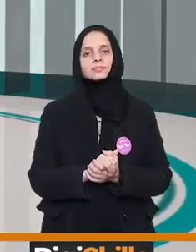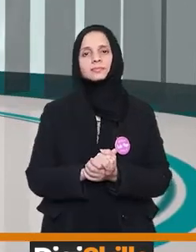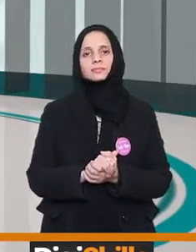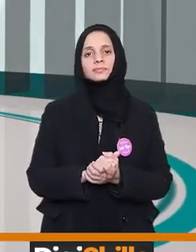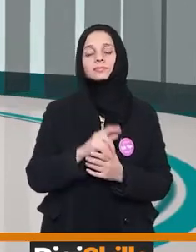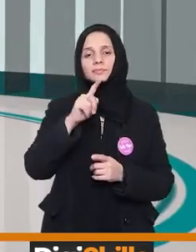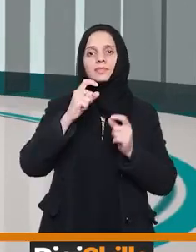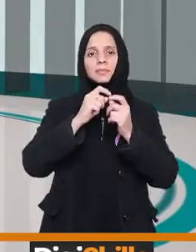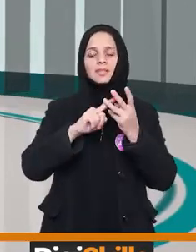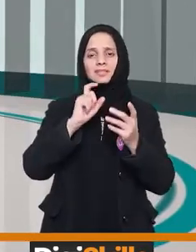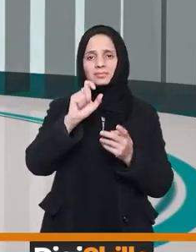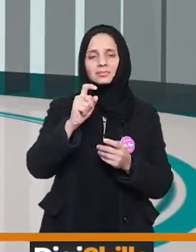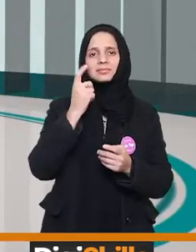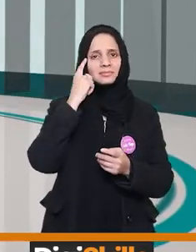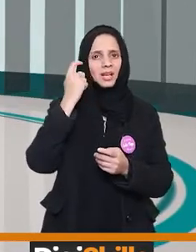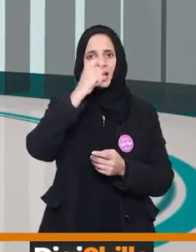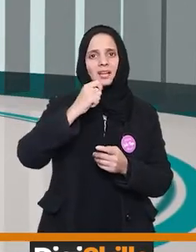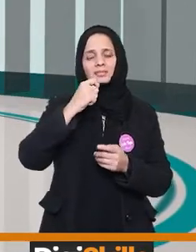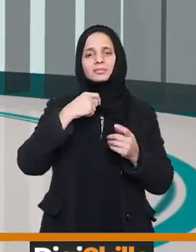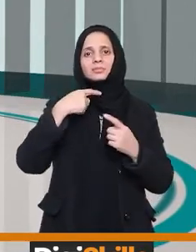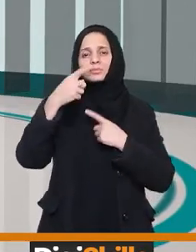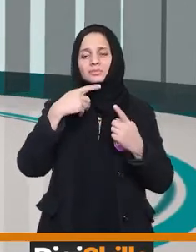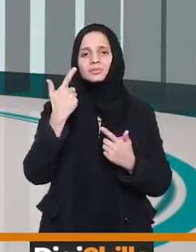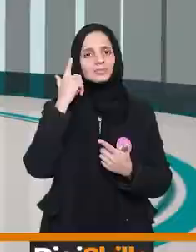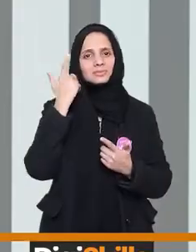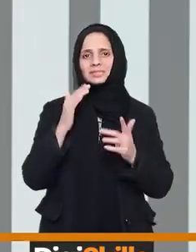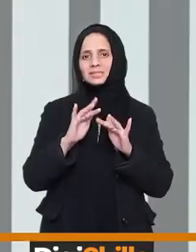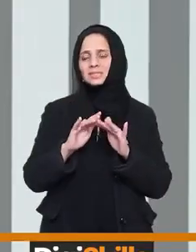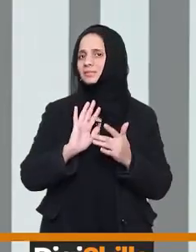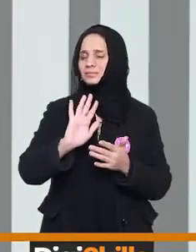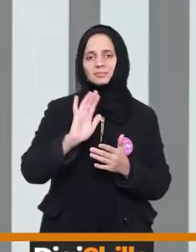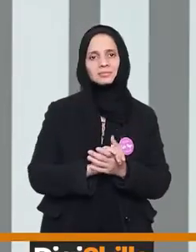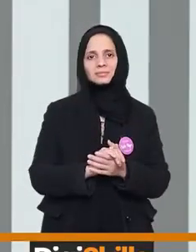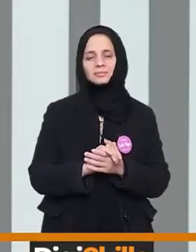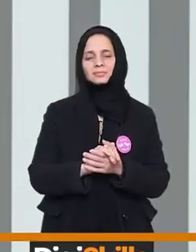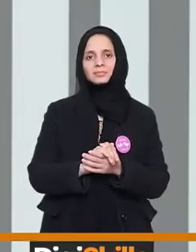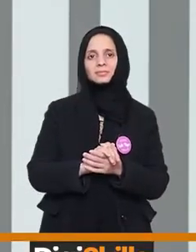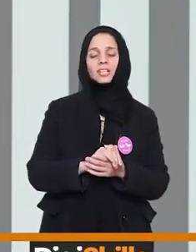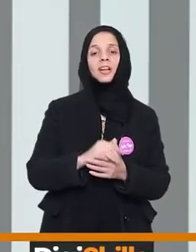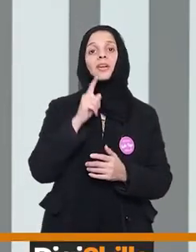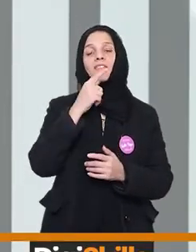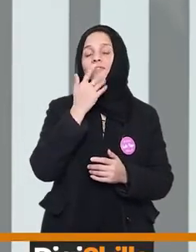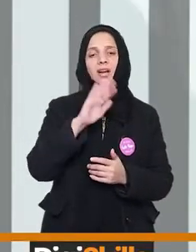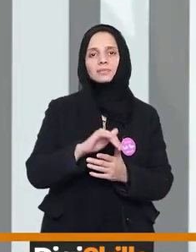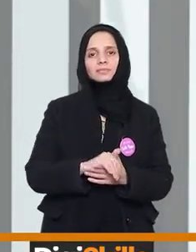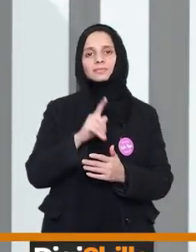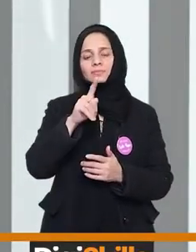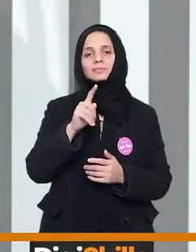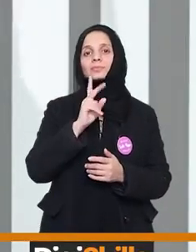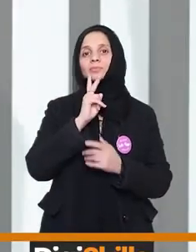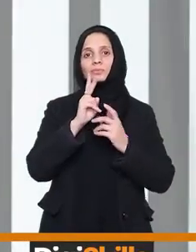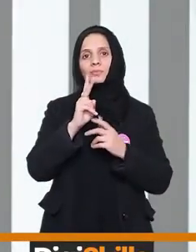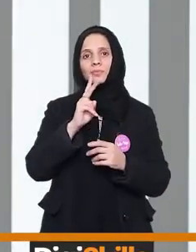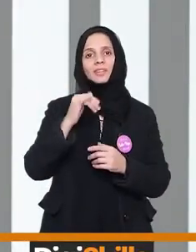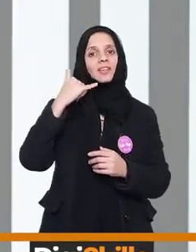جائیں گے. جب آپ بڈ کریں گے تو آپ کو انگلش میں کرنا پڑے گی. چلیں وہ آپ کسی بھی طریقے سے ریٹن انگلش تو کر لیں گے, لیکن